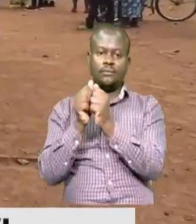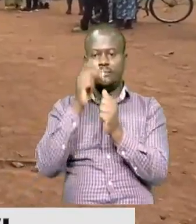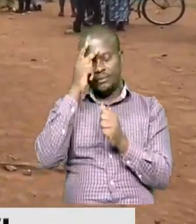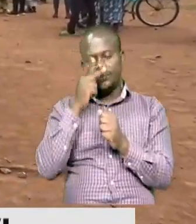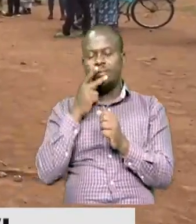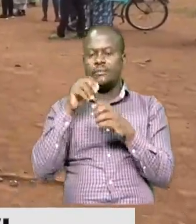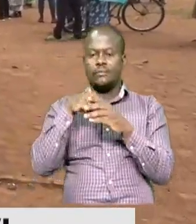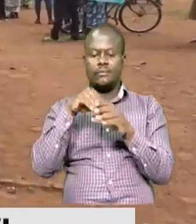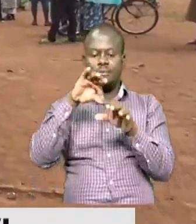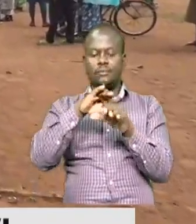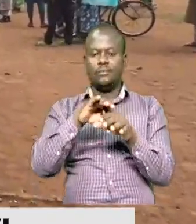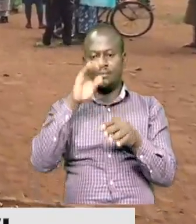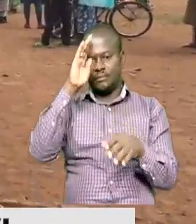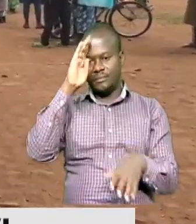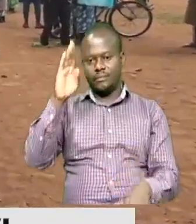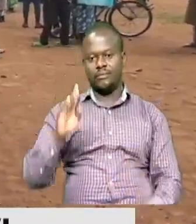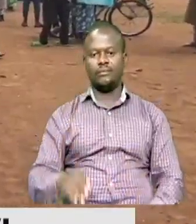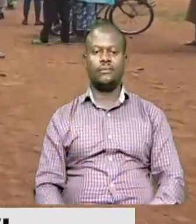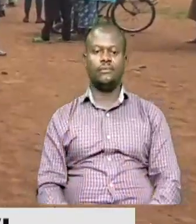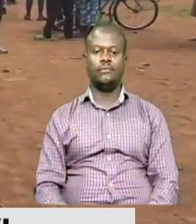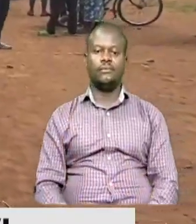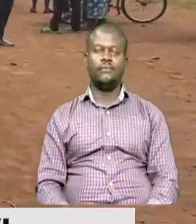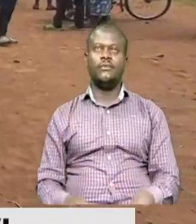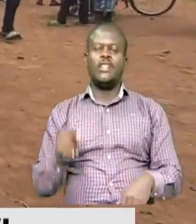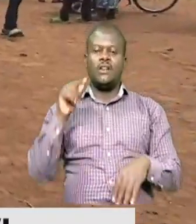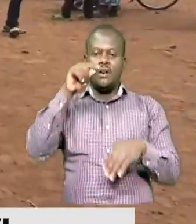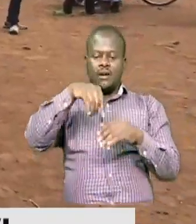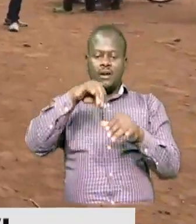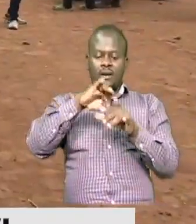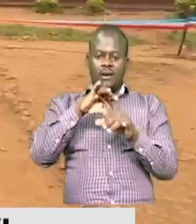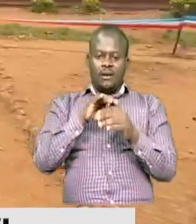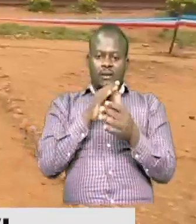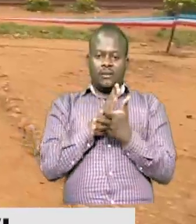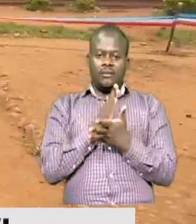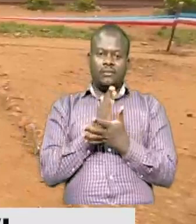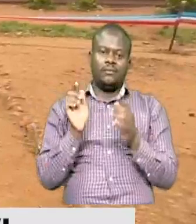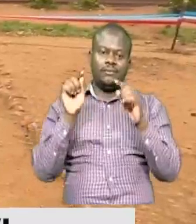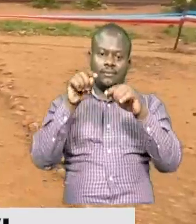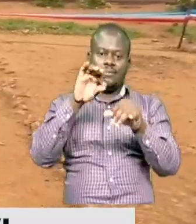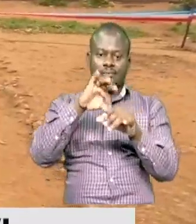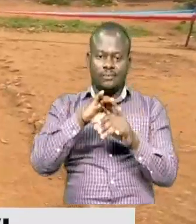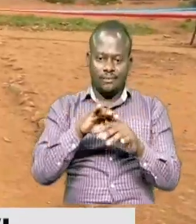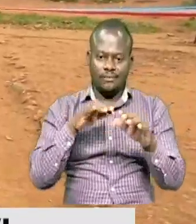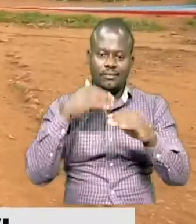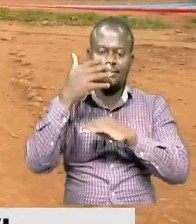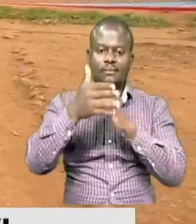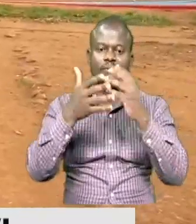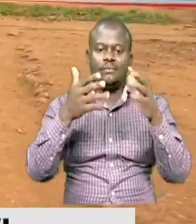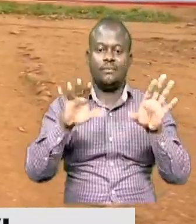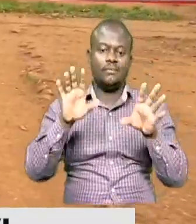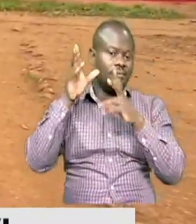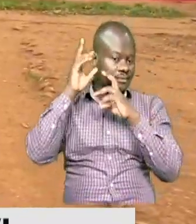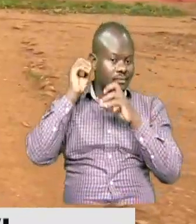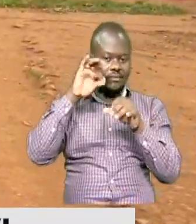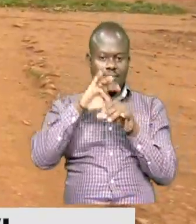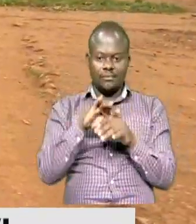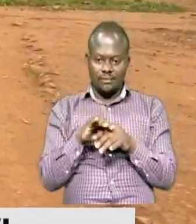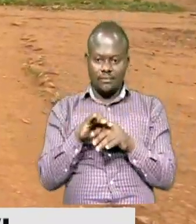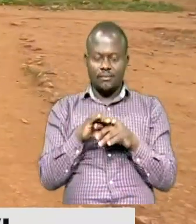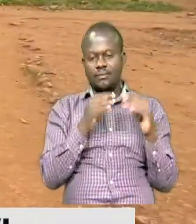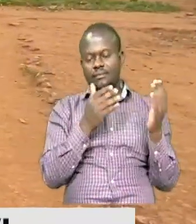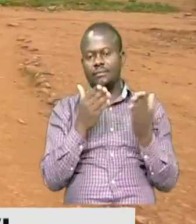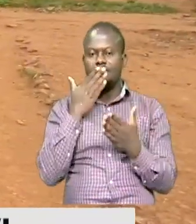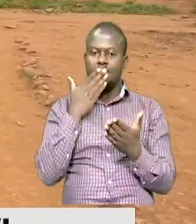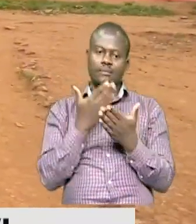bitabiriye amatora. Mwiriwe neza. Waje gutora? Yego, naje gutora. Nkimara kumva aya matora nayakiriye